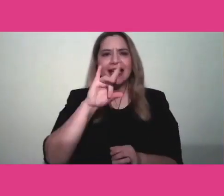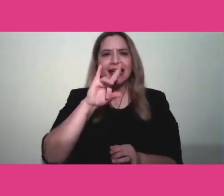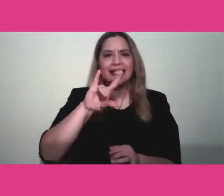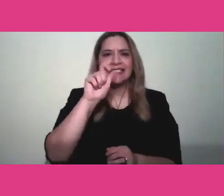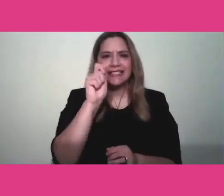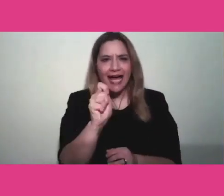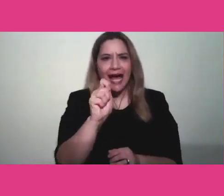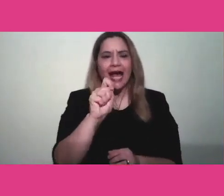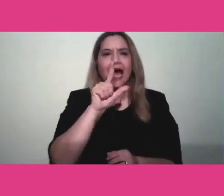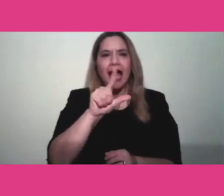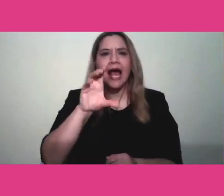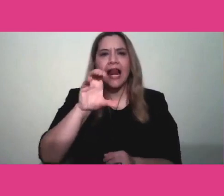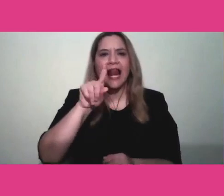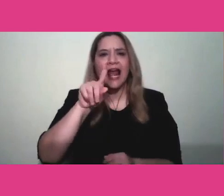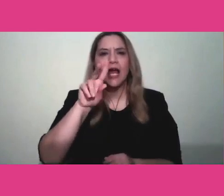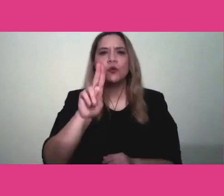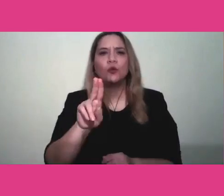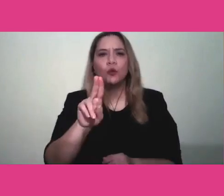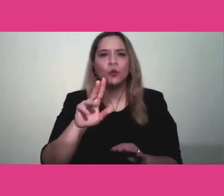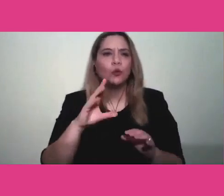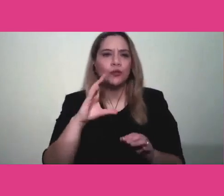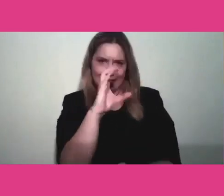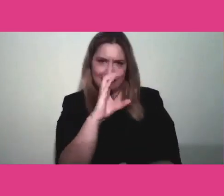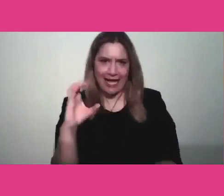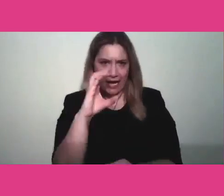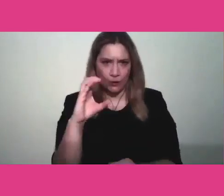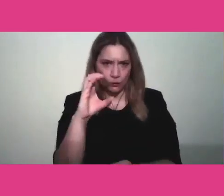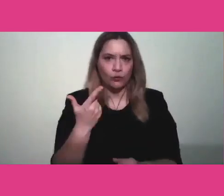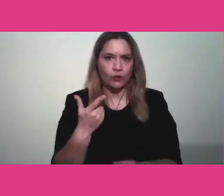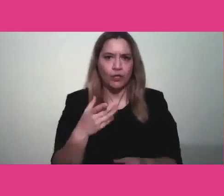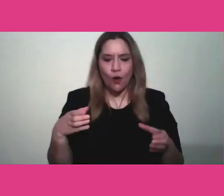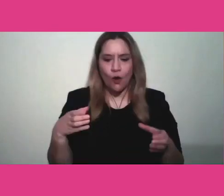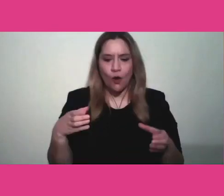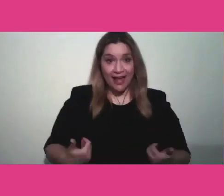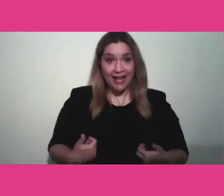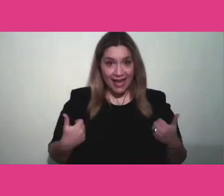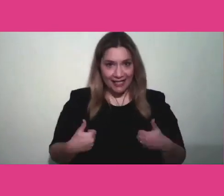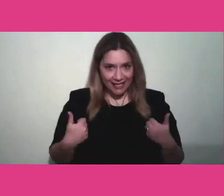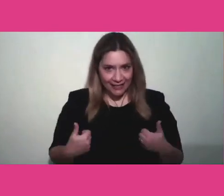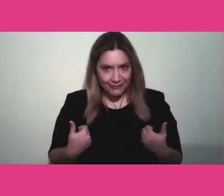κάνουμε. Εμείς είμαστε μια ομάδα νέων παιδιών που